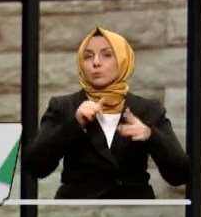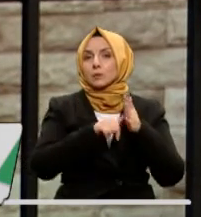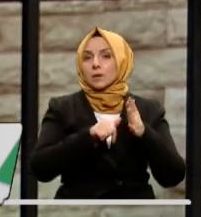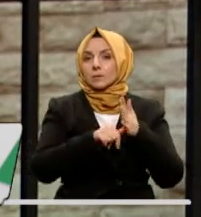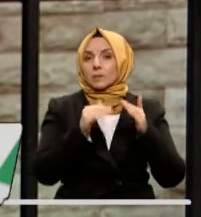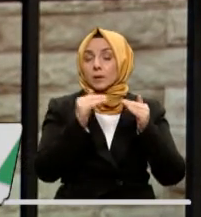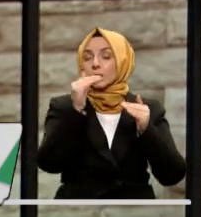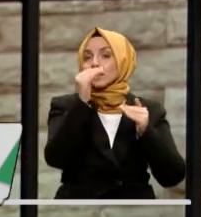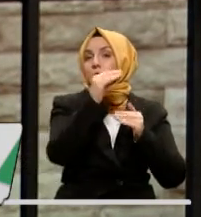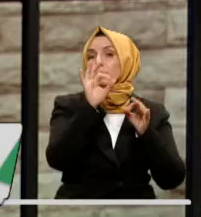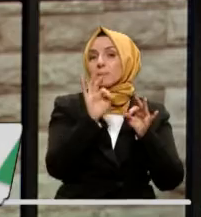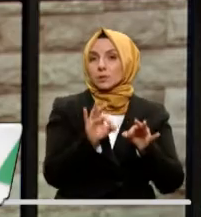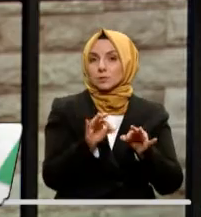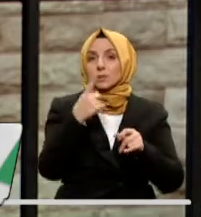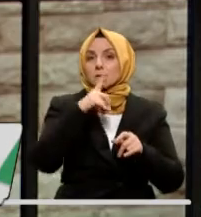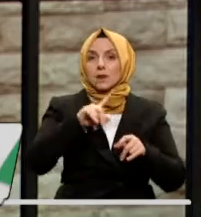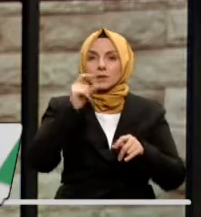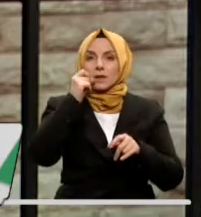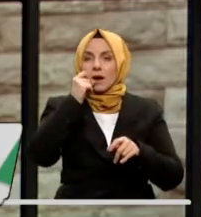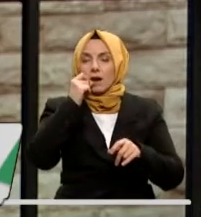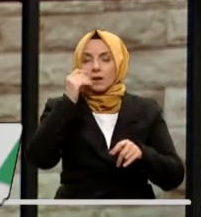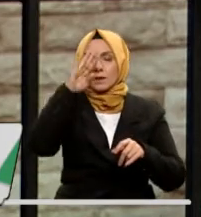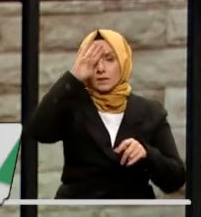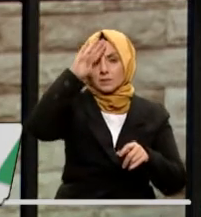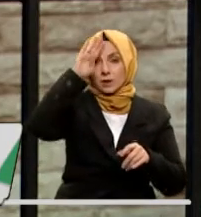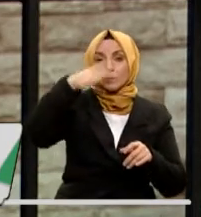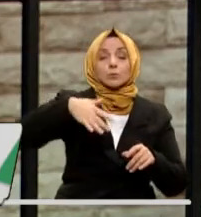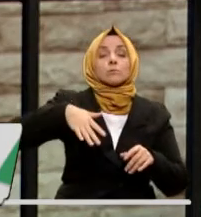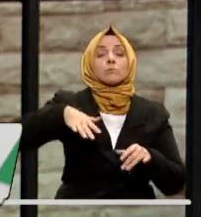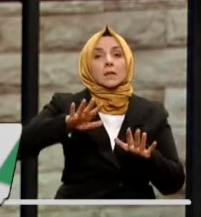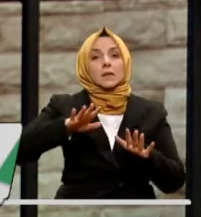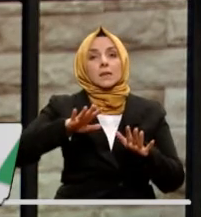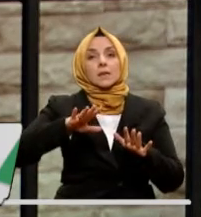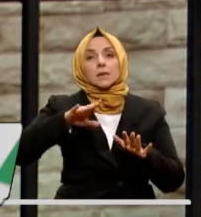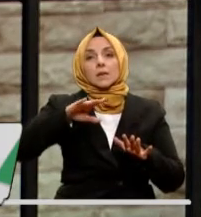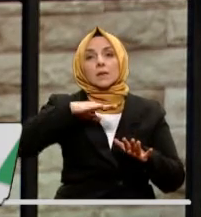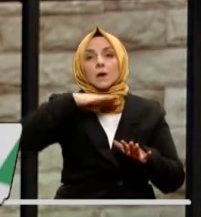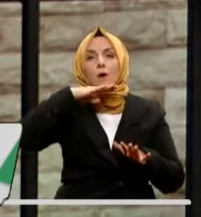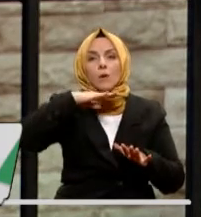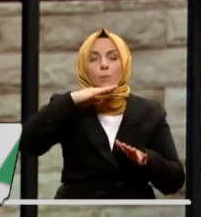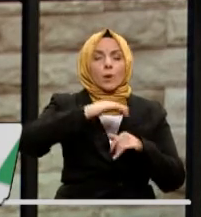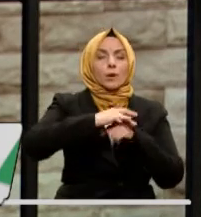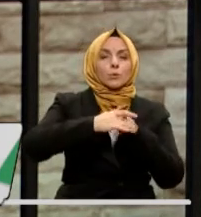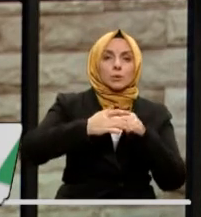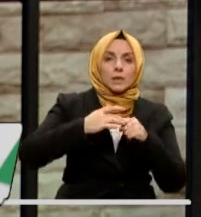başlamış sadece İstanbul Ankara değil bu defa şehirlere ülkelere yayılmaya başlamışız 2022 yılına